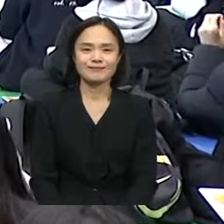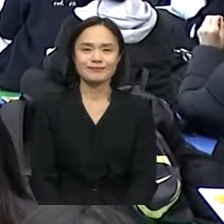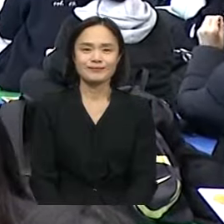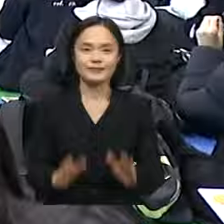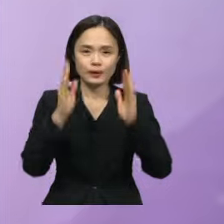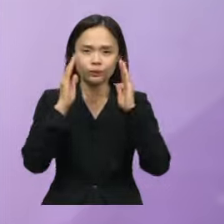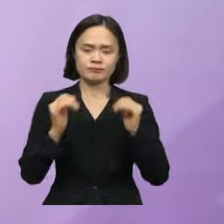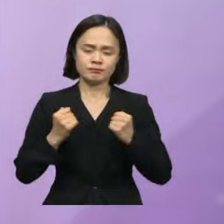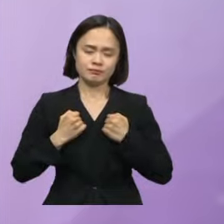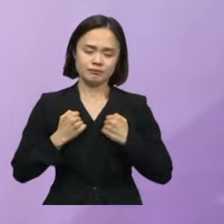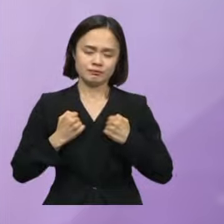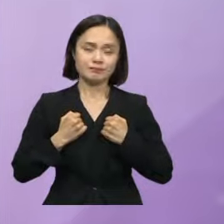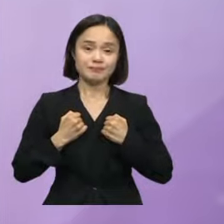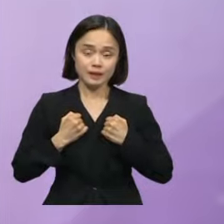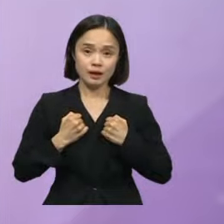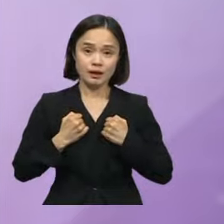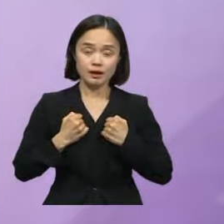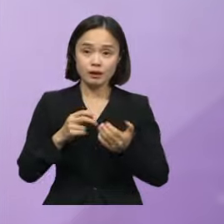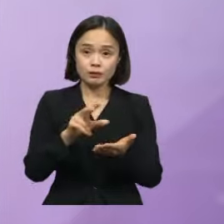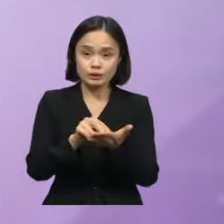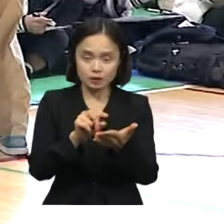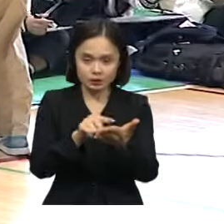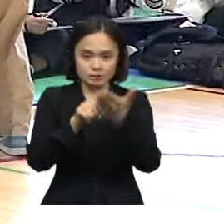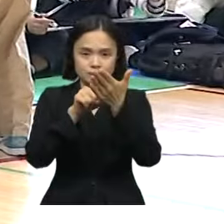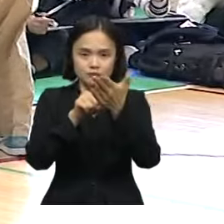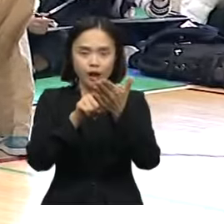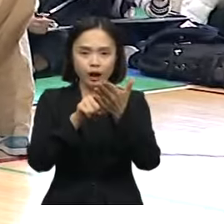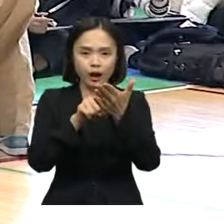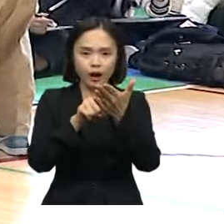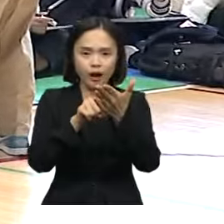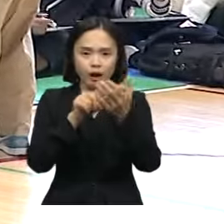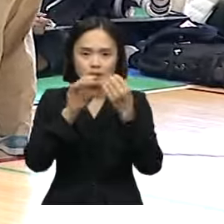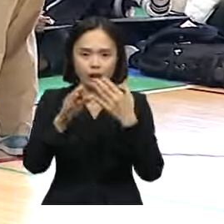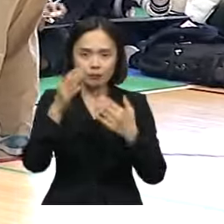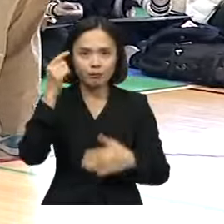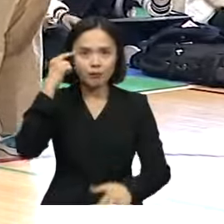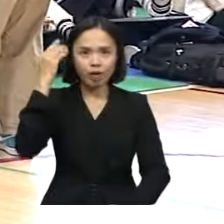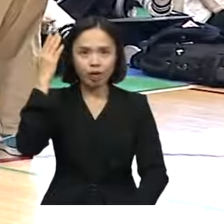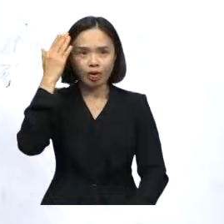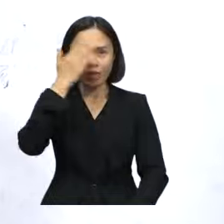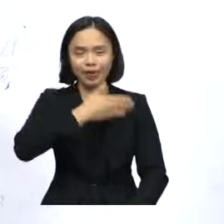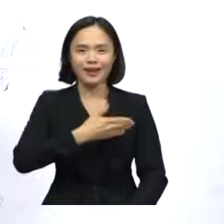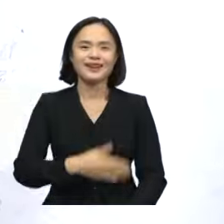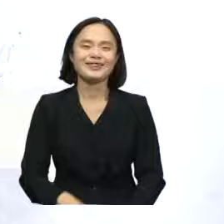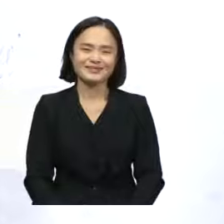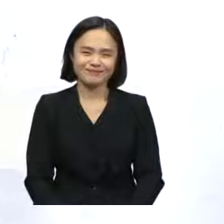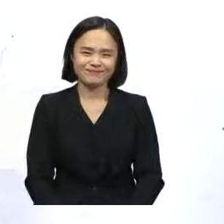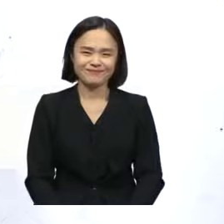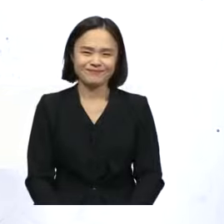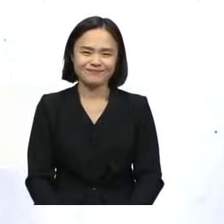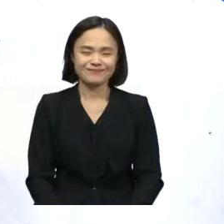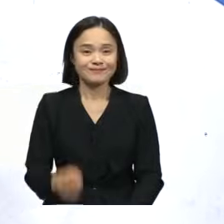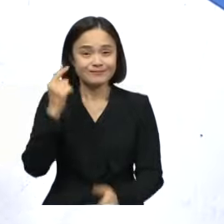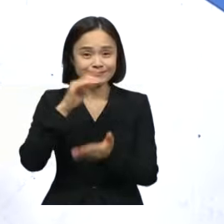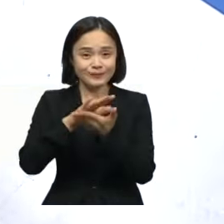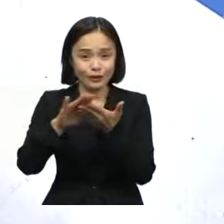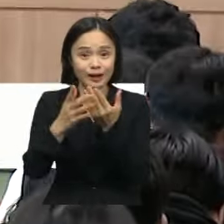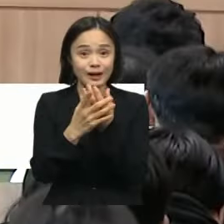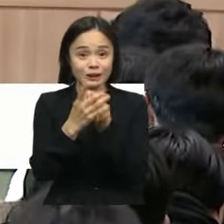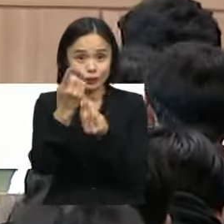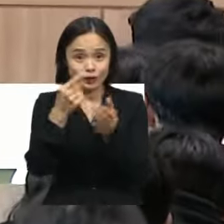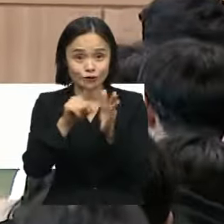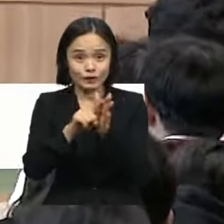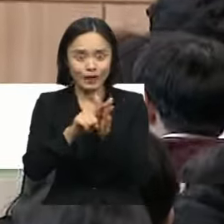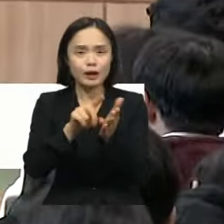열심히 공부했지만 막상 문제가 나오자 답이 잘 생각나지 않는 참가자들. 평화통일 퀴즈 하나하나에